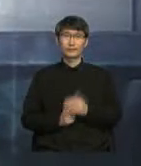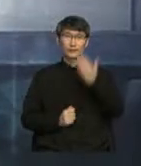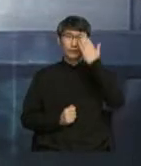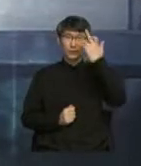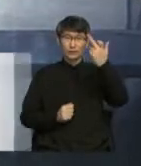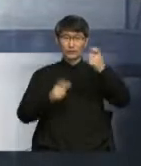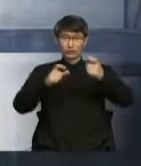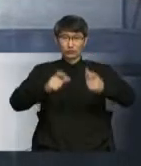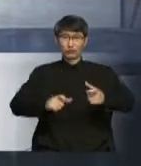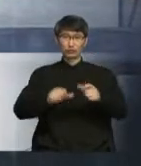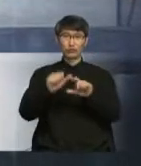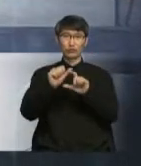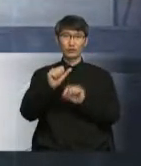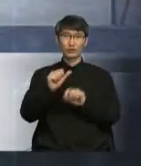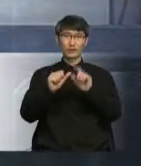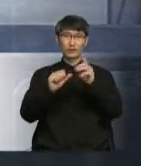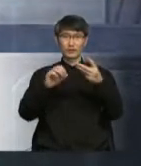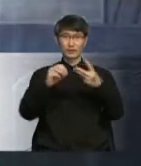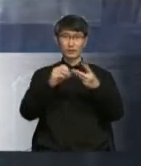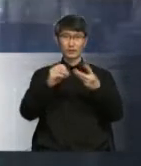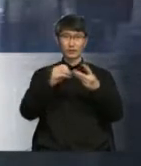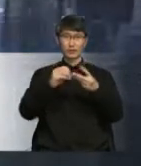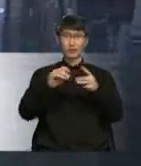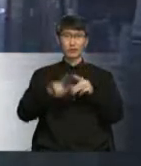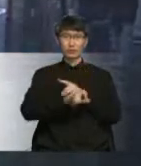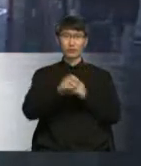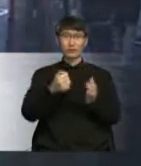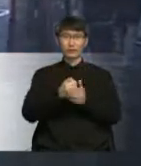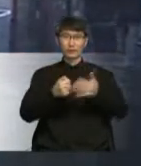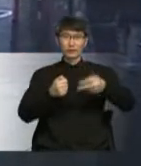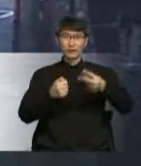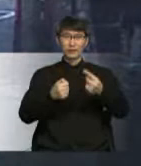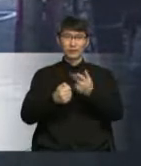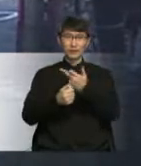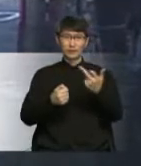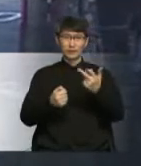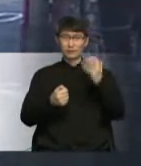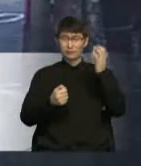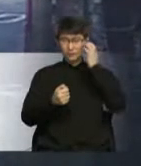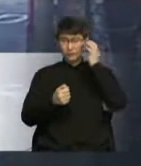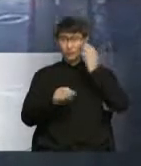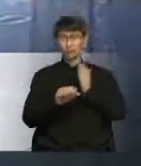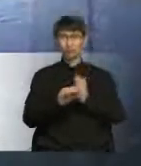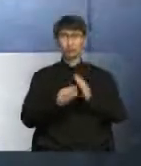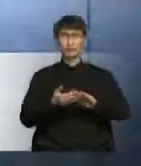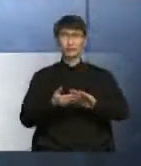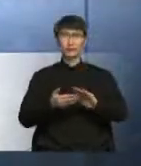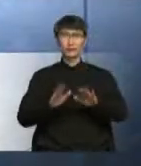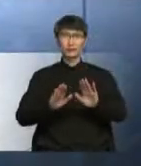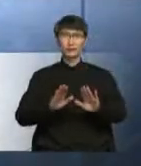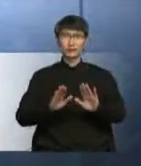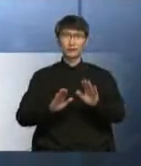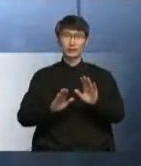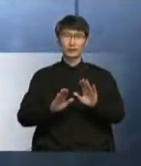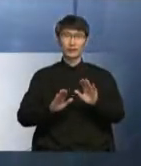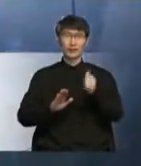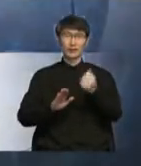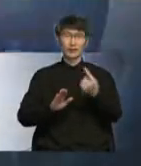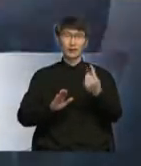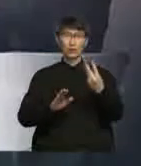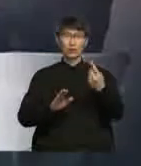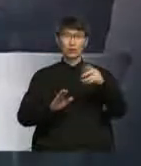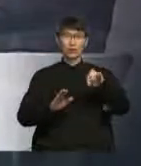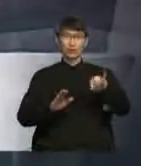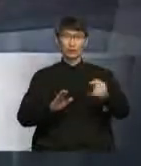용산구는 지난 5월 이태원 발 코론 알고 확산으로 아직도 큰 홍역을 치르고 있습니다 이번엔 헬로윈 데이를 앞두고